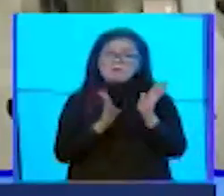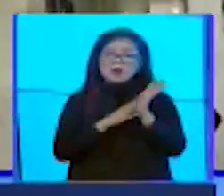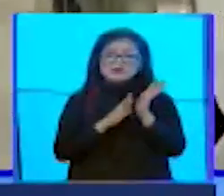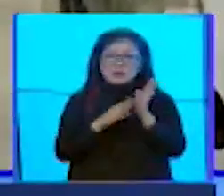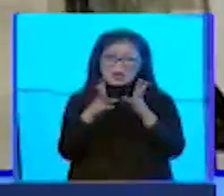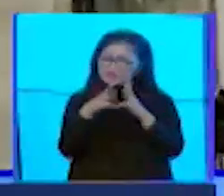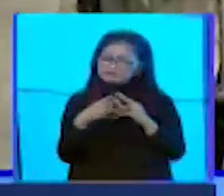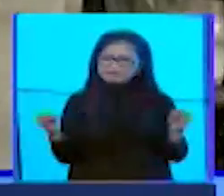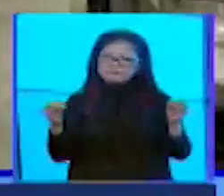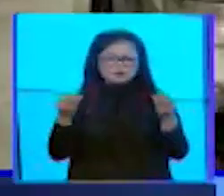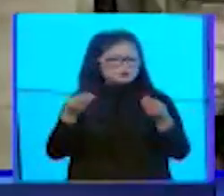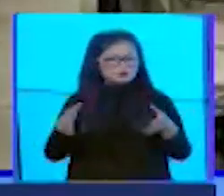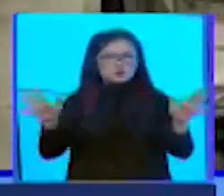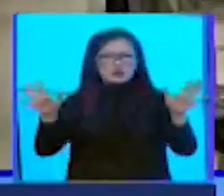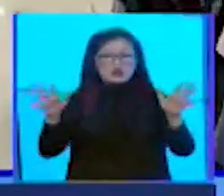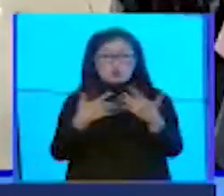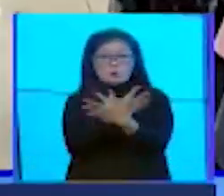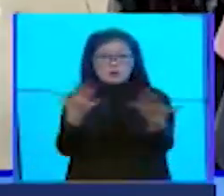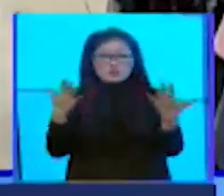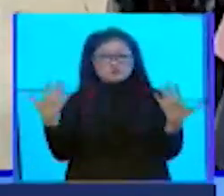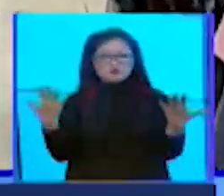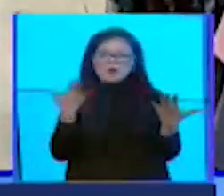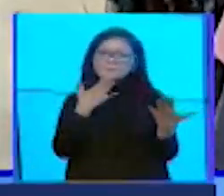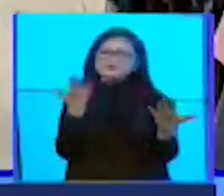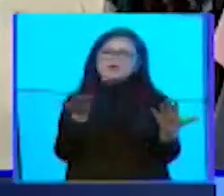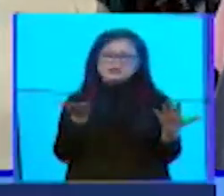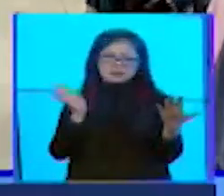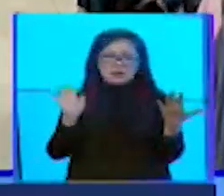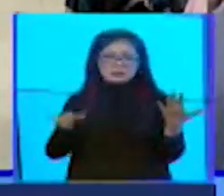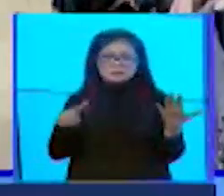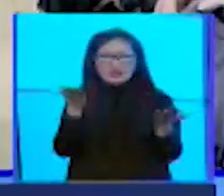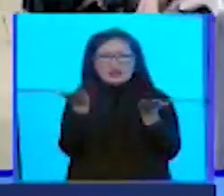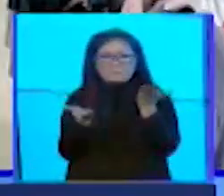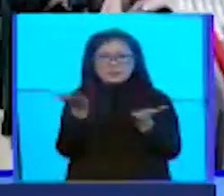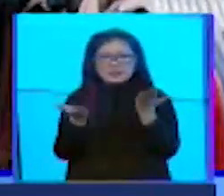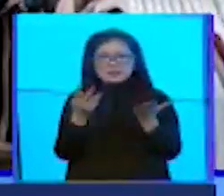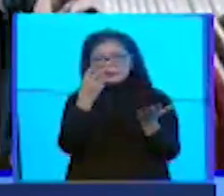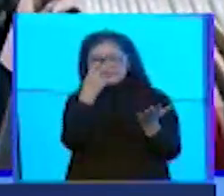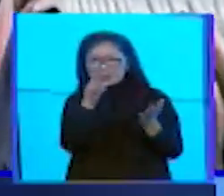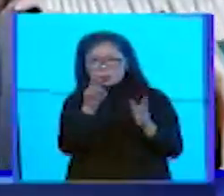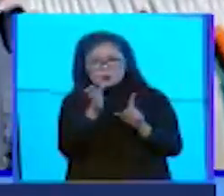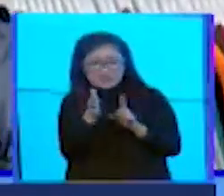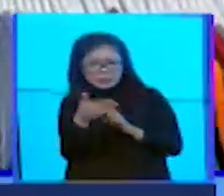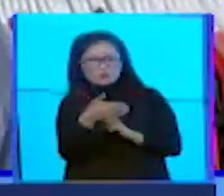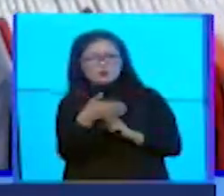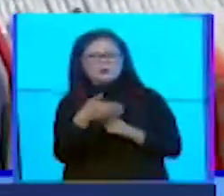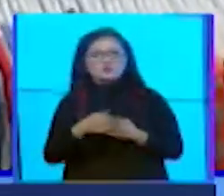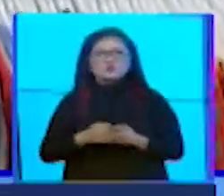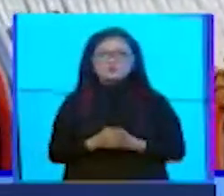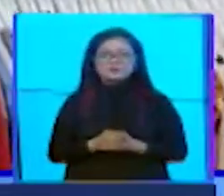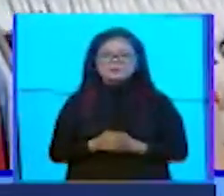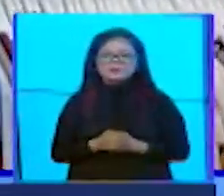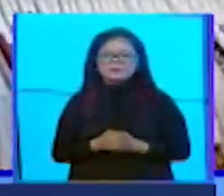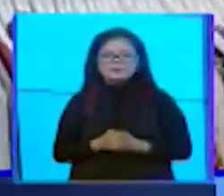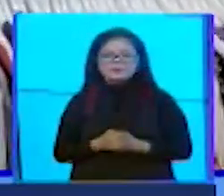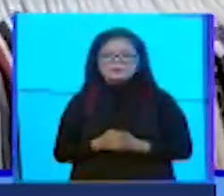kira masyarakat juga sudah semakin terbiasa dengan akun Peduli Lindungi yang awal-awalnya kan memang masih banyak masyarakat yang belum mengenal aplikasi